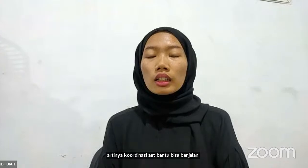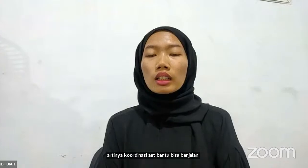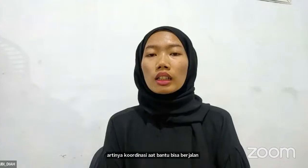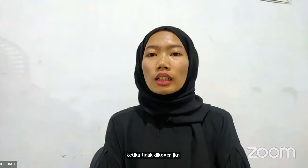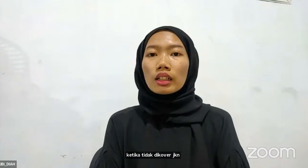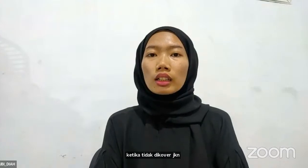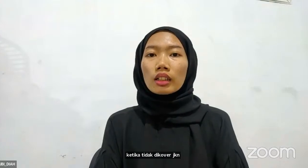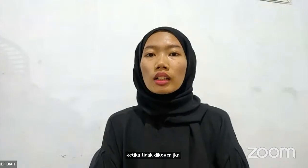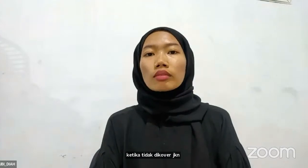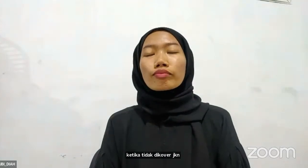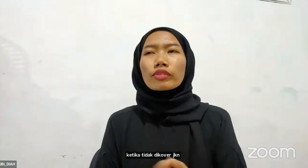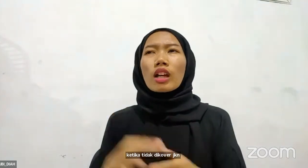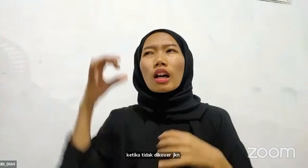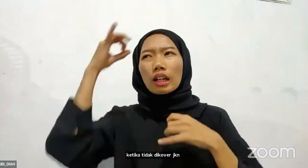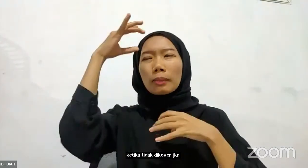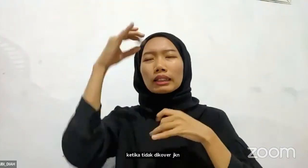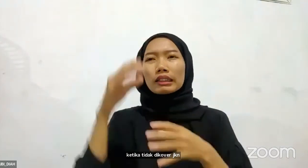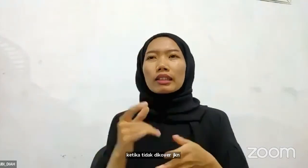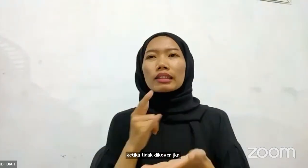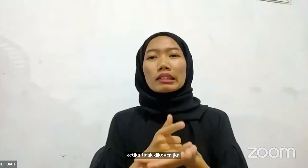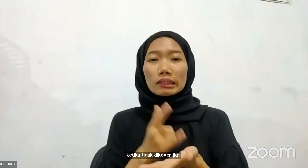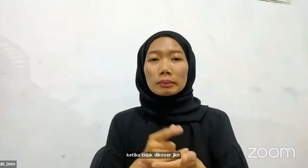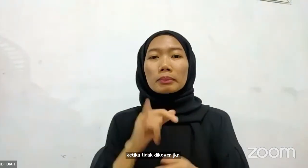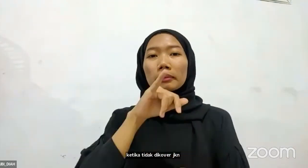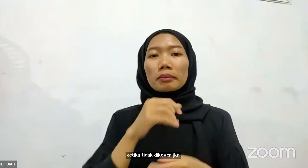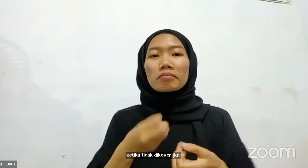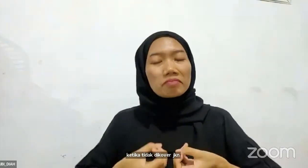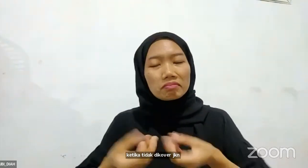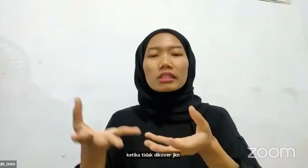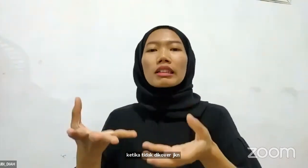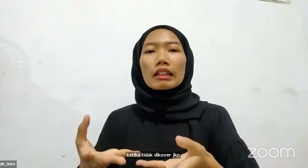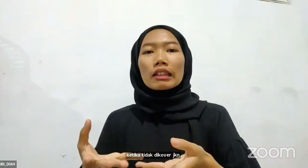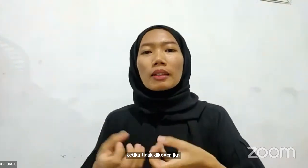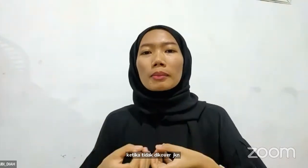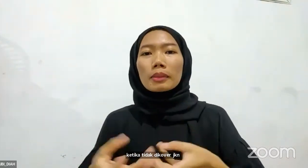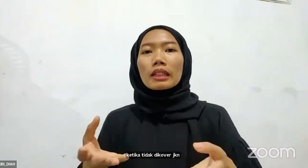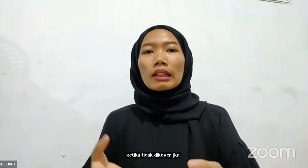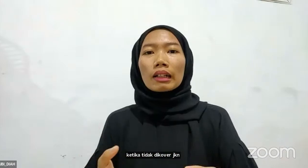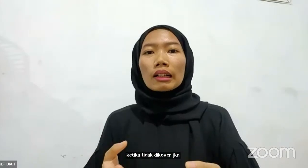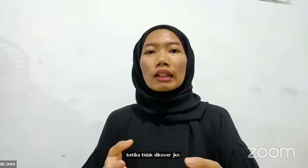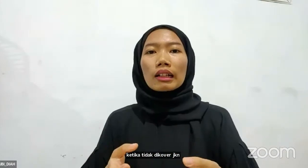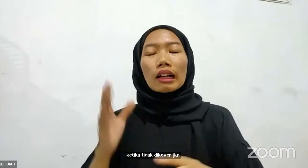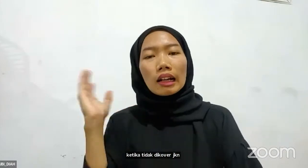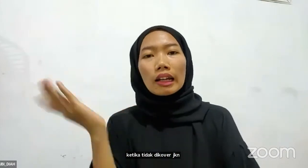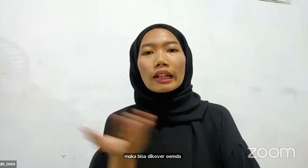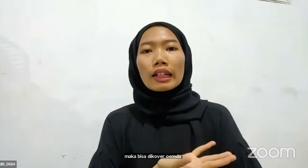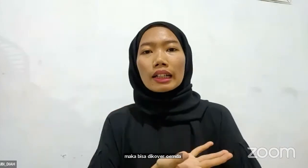bisa meningkatkan coverage itu, dan yang terpenting lagi bahwa memang alat bantu yang